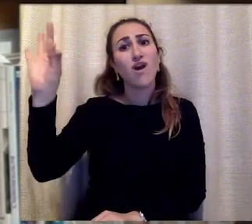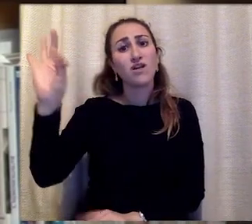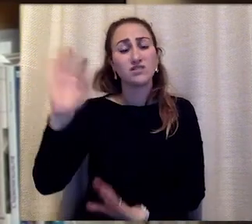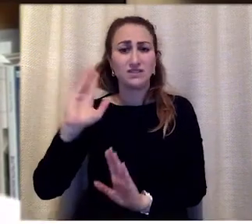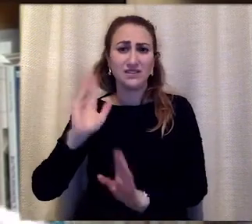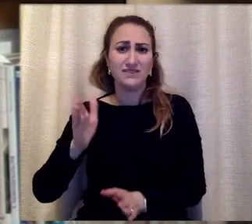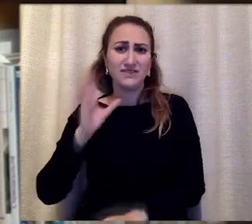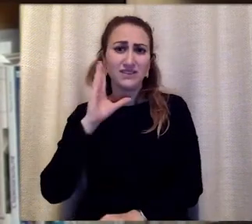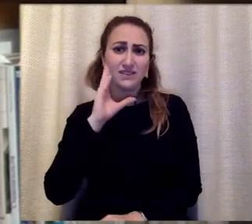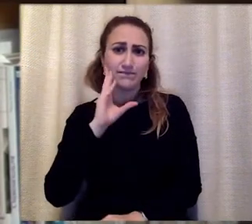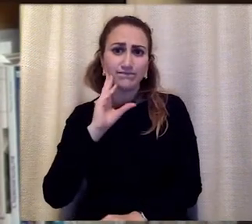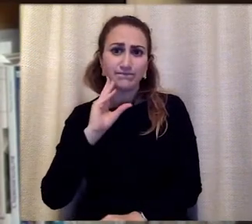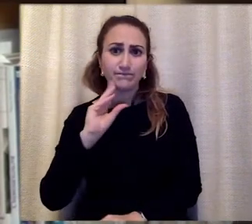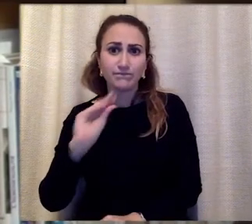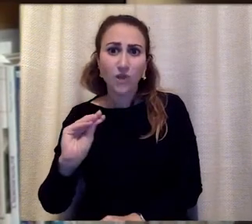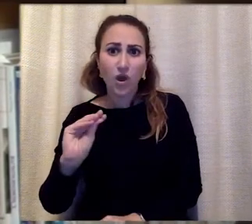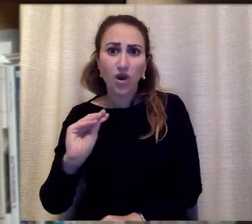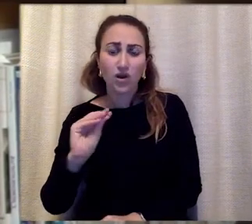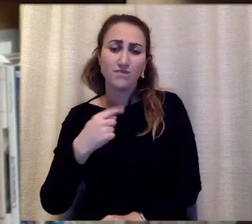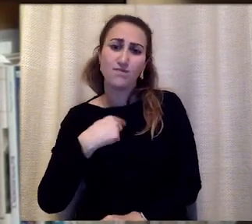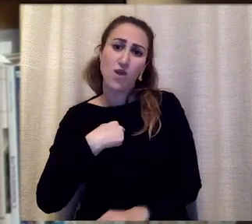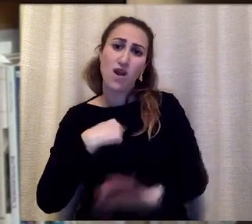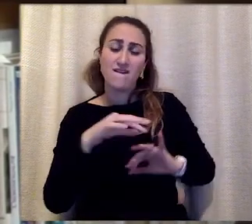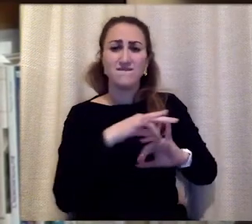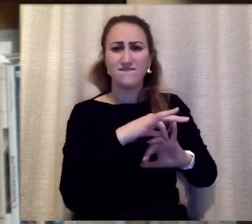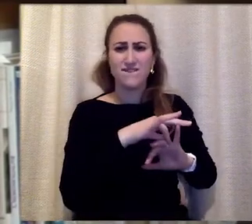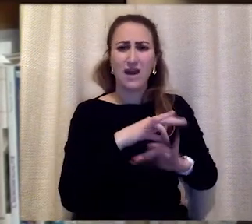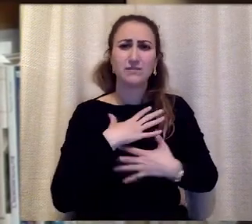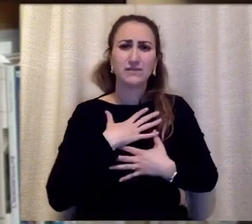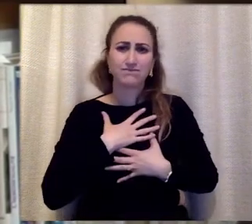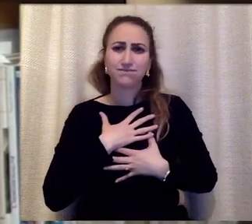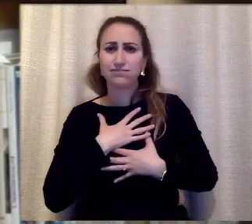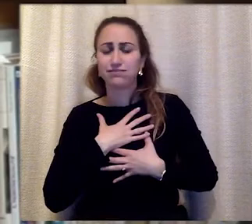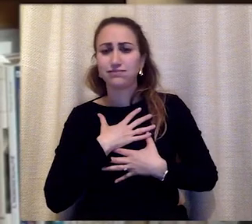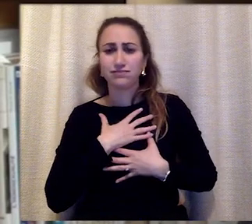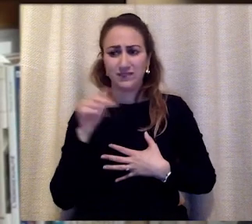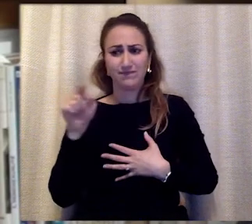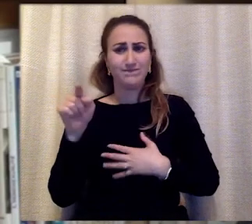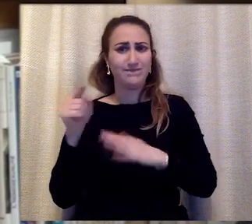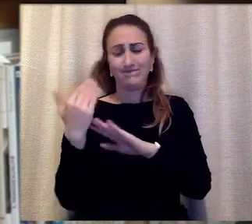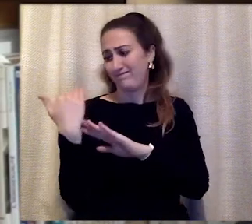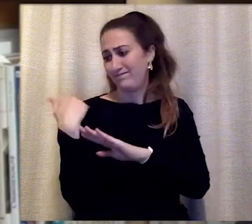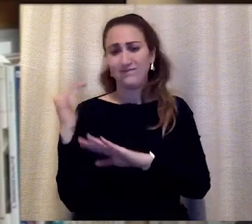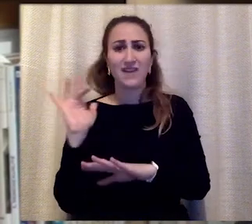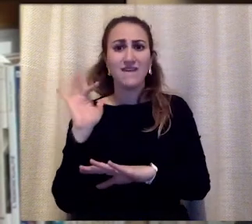rendu à la porte ouverte pour la semaine de prière.